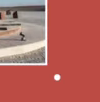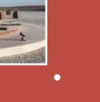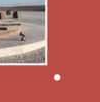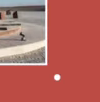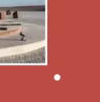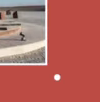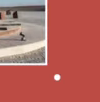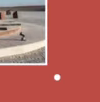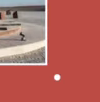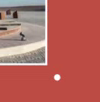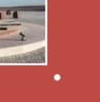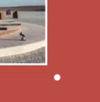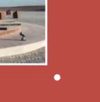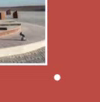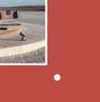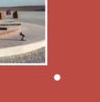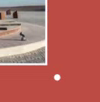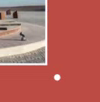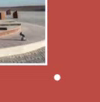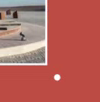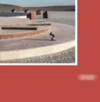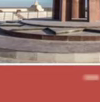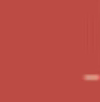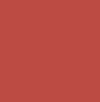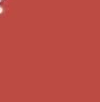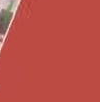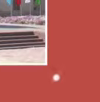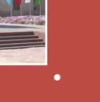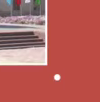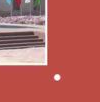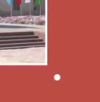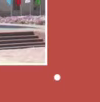Қармақшыда сынап бағанасы күндіз 25, түнде 14 градус жылыны көрсетеді.